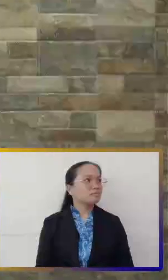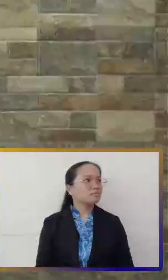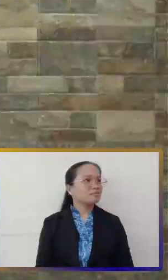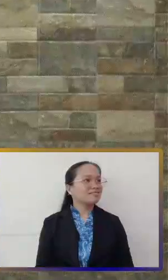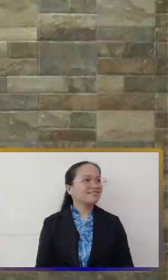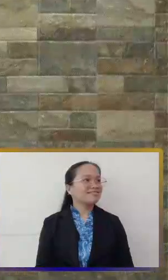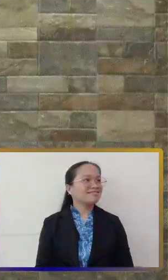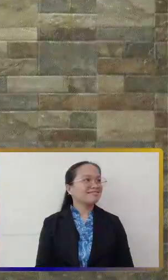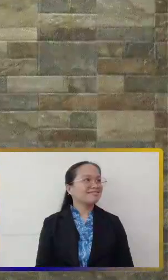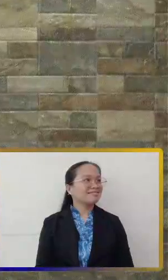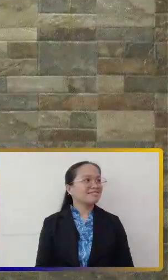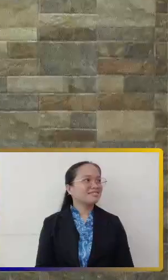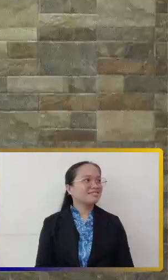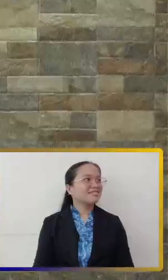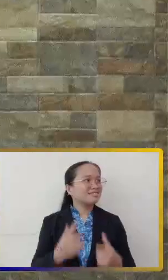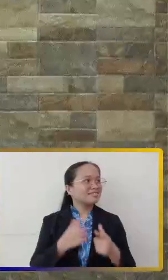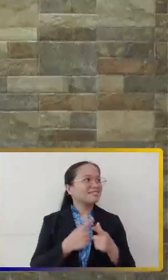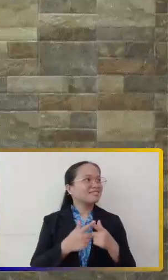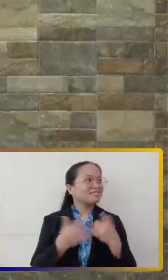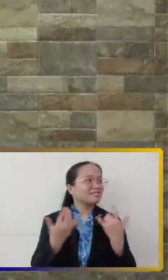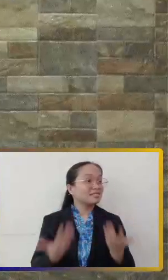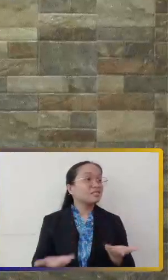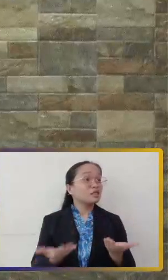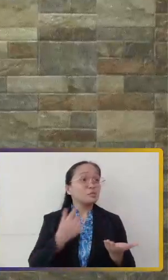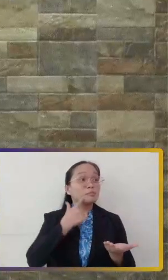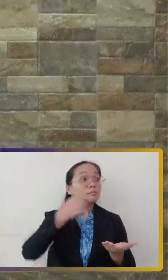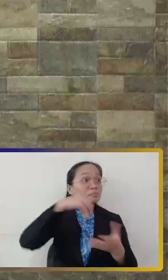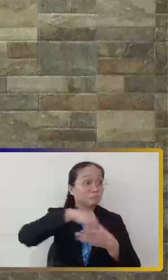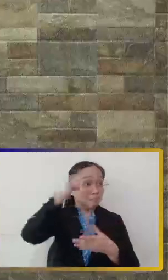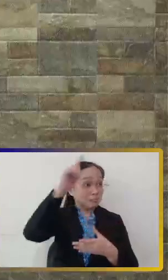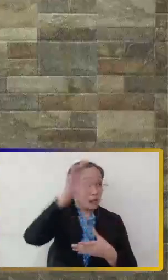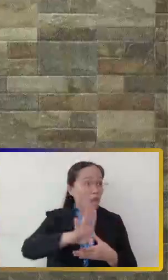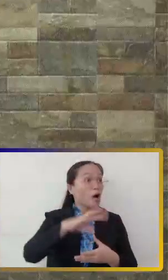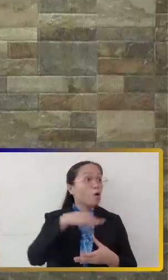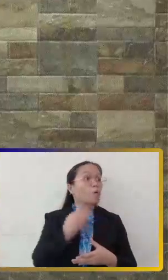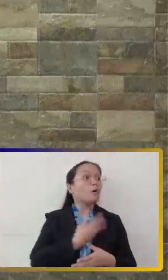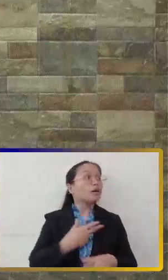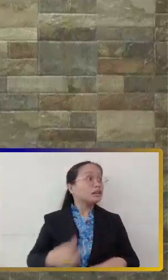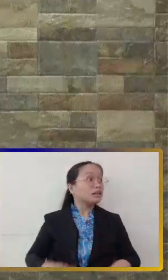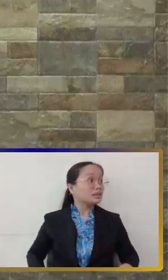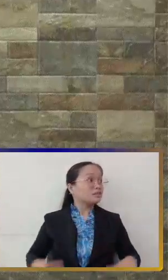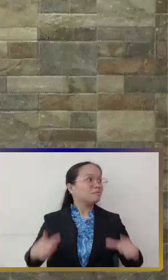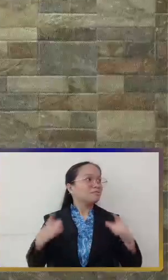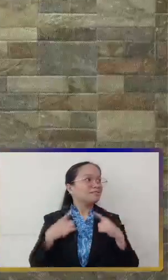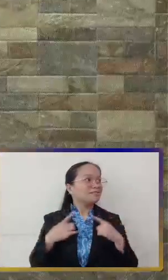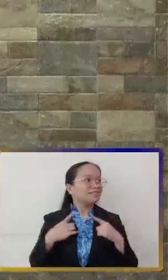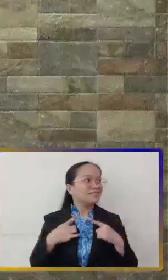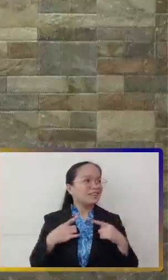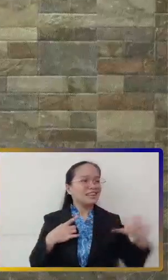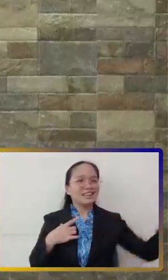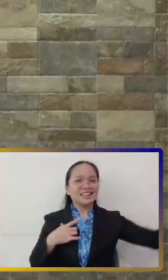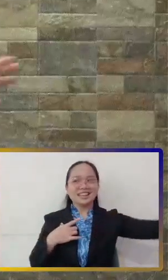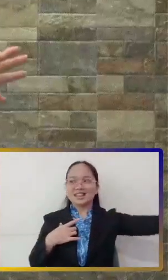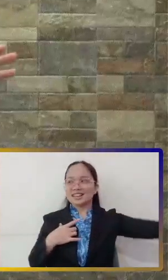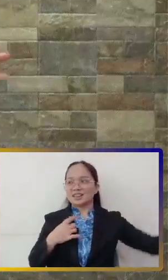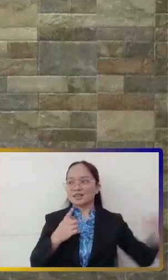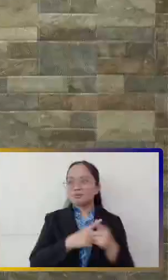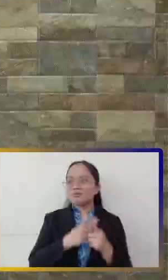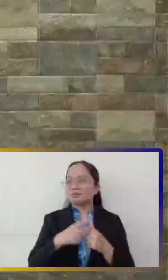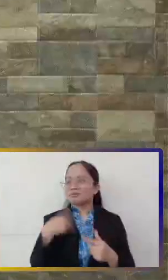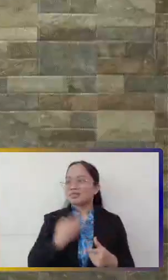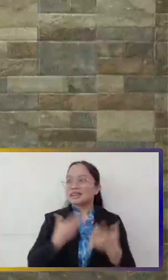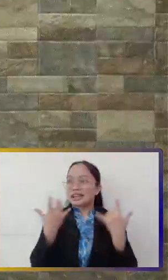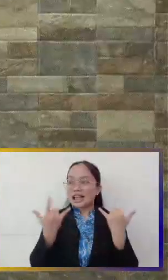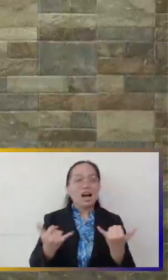In Him, we have this being. In Him, we live. Without Him, we cannot